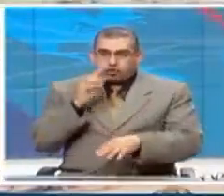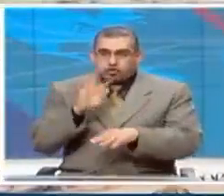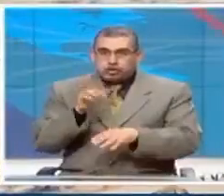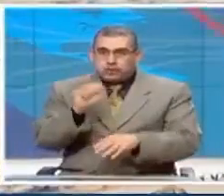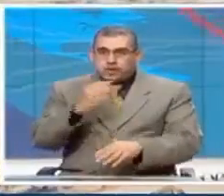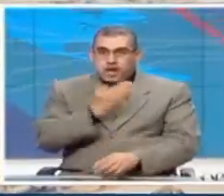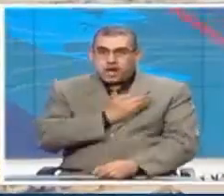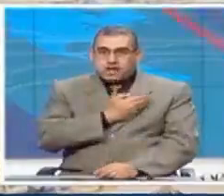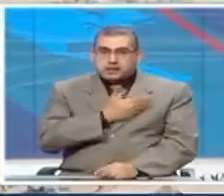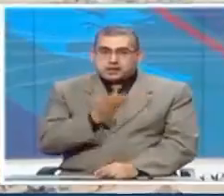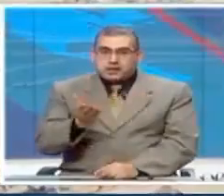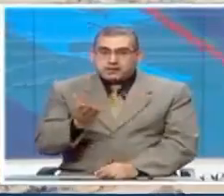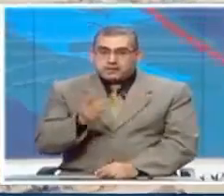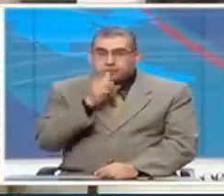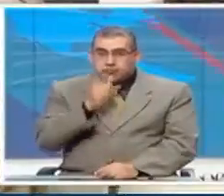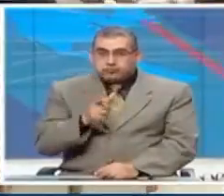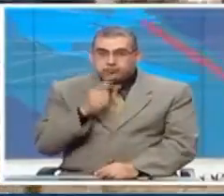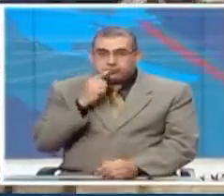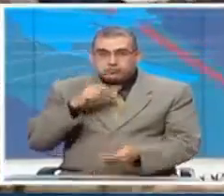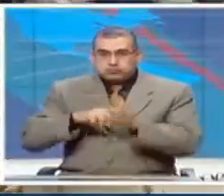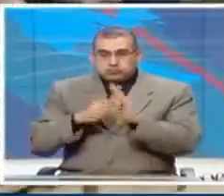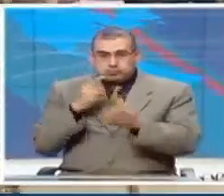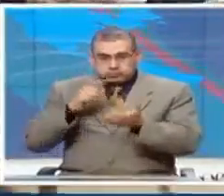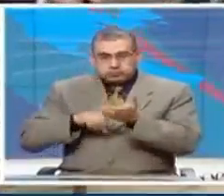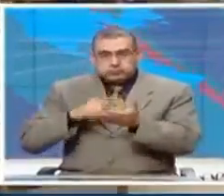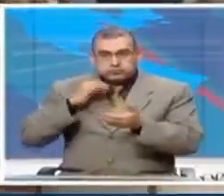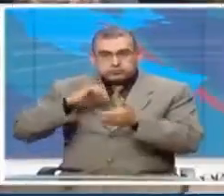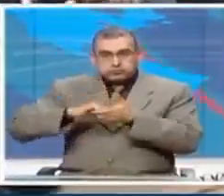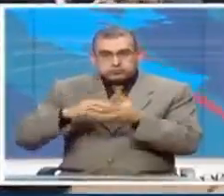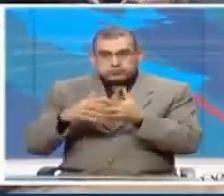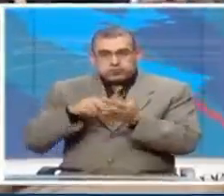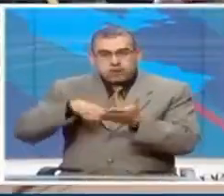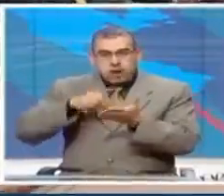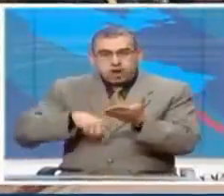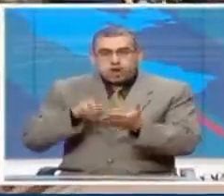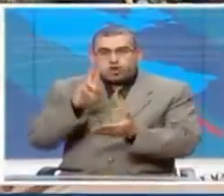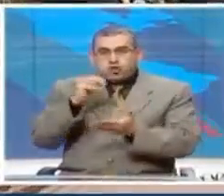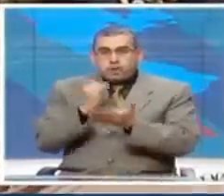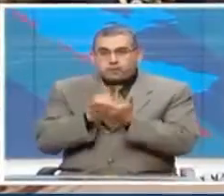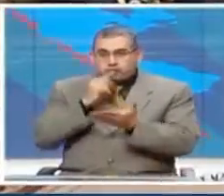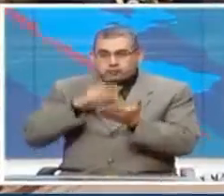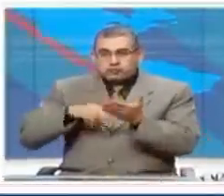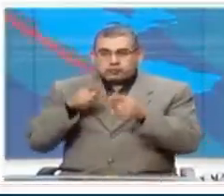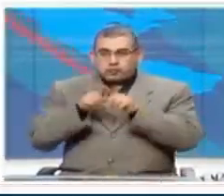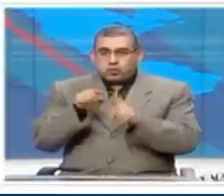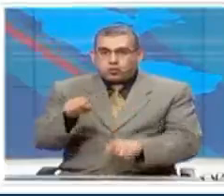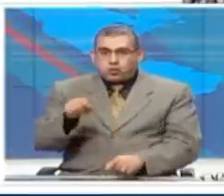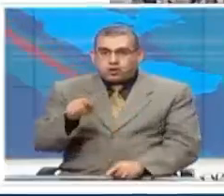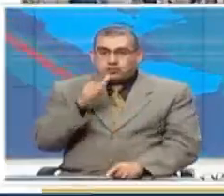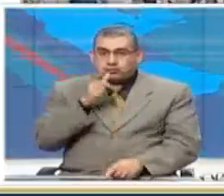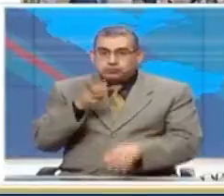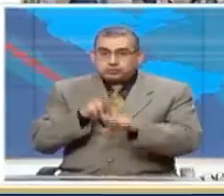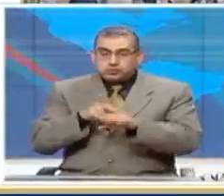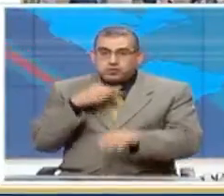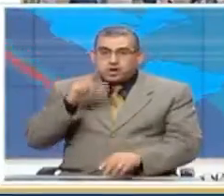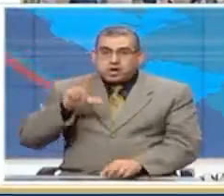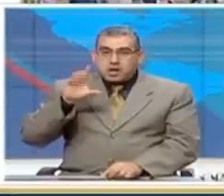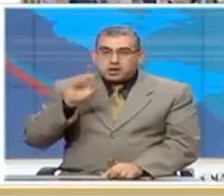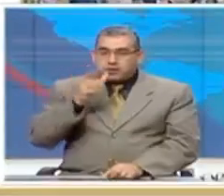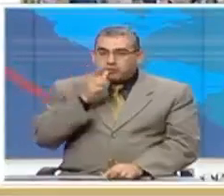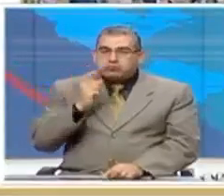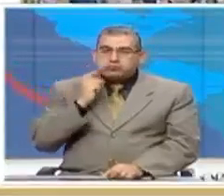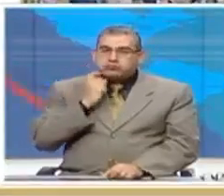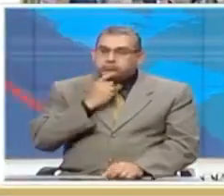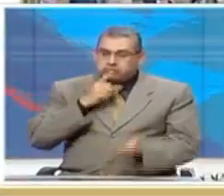اهالي القطاع اتساقا وتنفيذا للقرارات الامميه ذات الصله كما شدد السيد الرئيس على